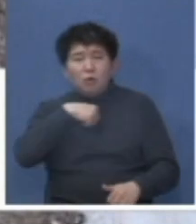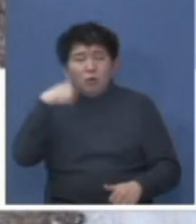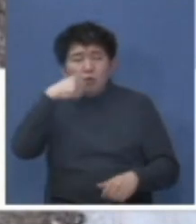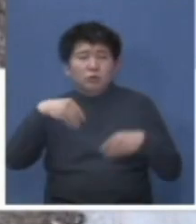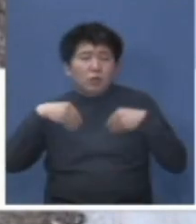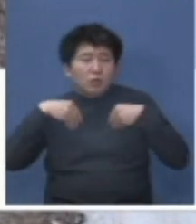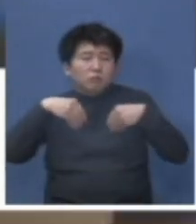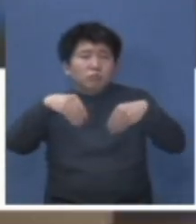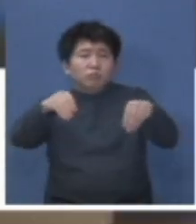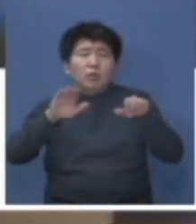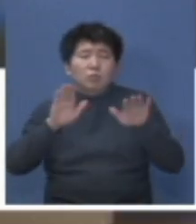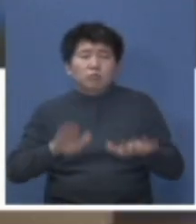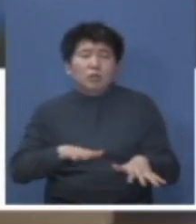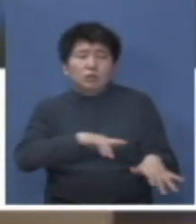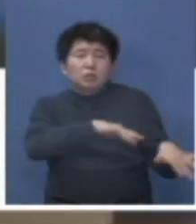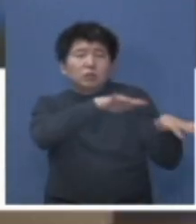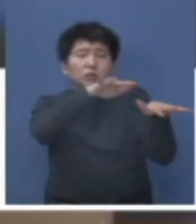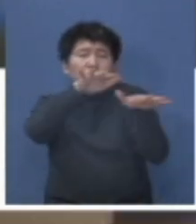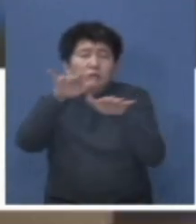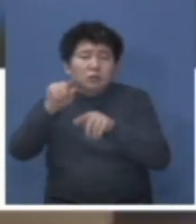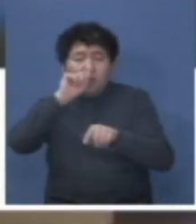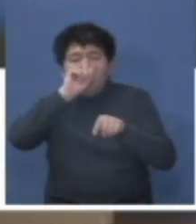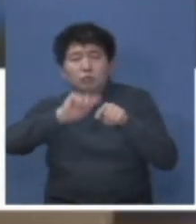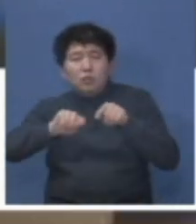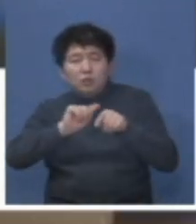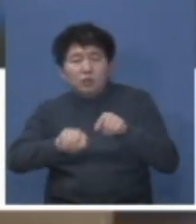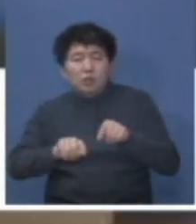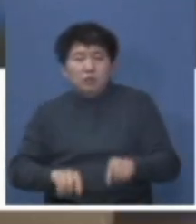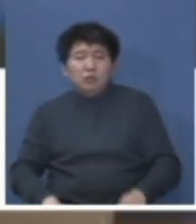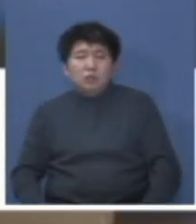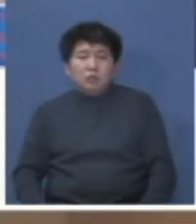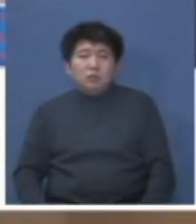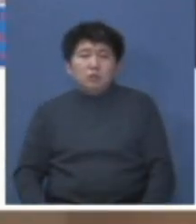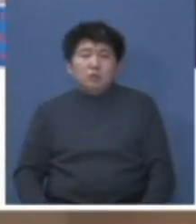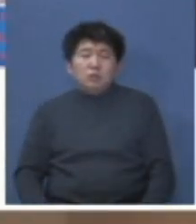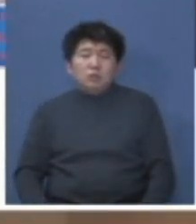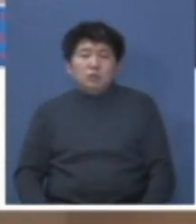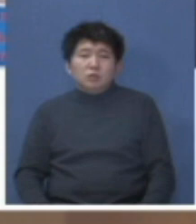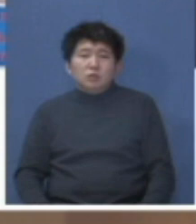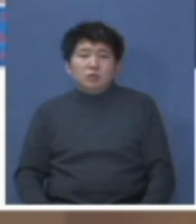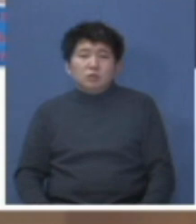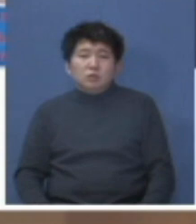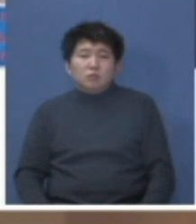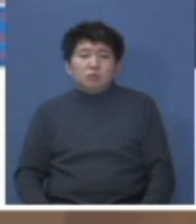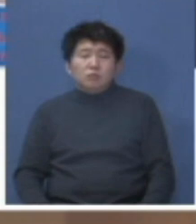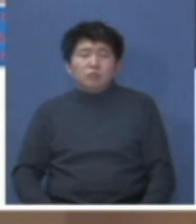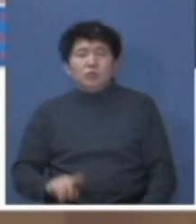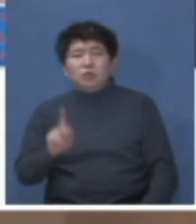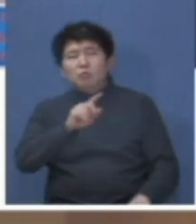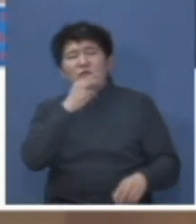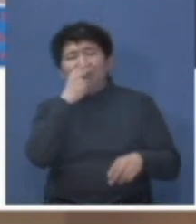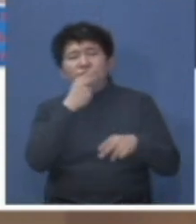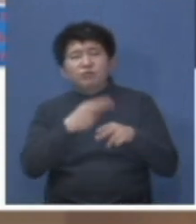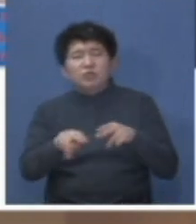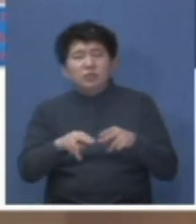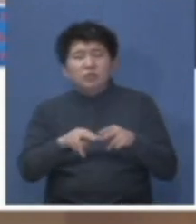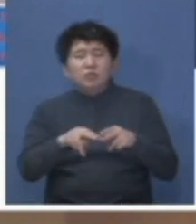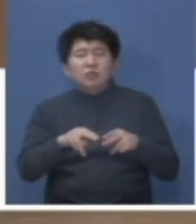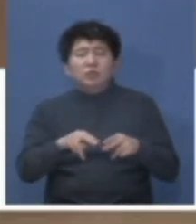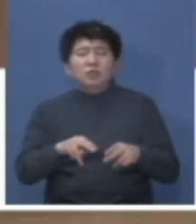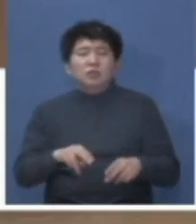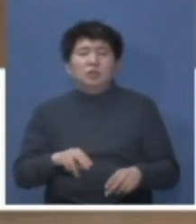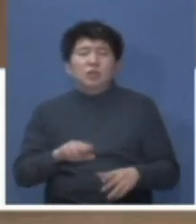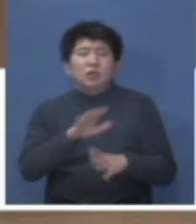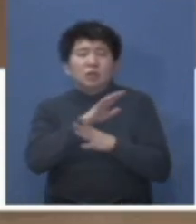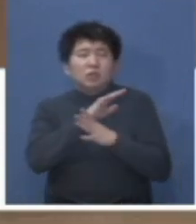алқаптарын аралайды. Ондағы мақсат үйірлі зиянкестердің таралуына жол бермеу. Зиянкестердің алдын алу жолында химиялық өңдеу жұмыстары